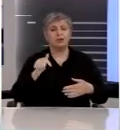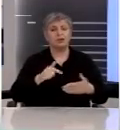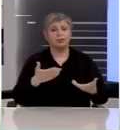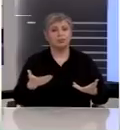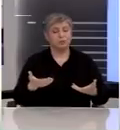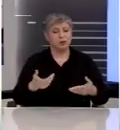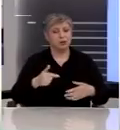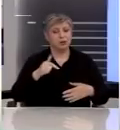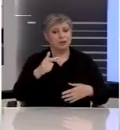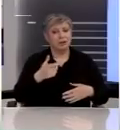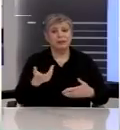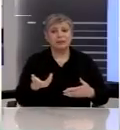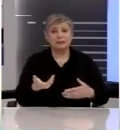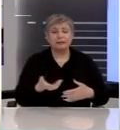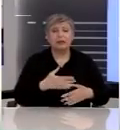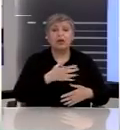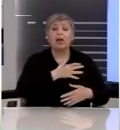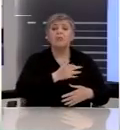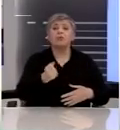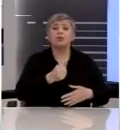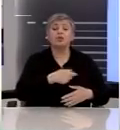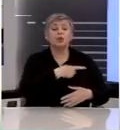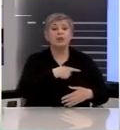στον κύριο Μητσοτάκη ότι θα τα διαβάσει σωστά.